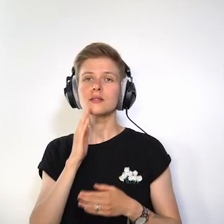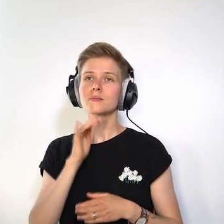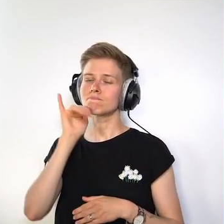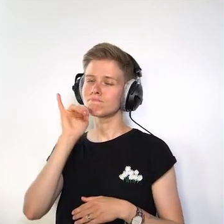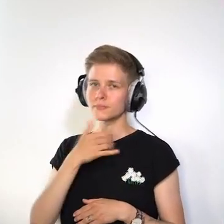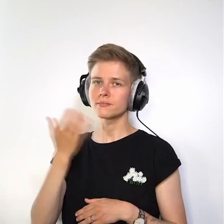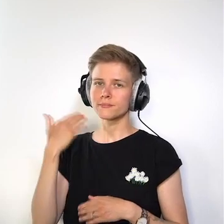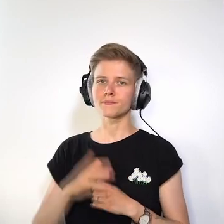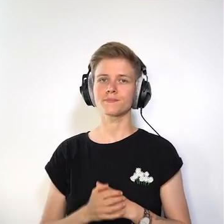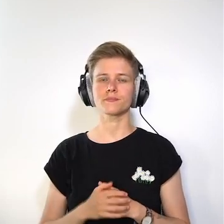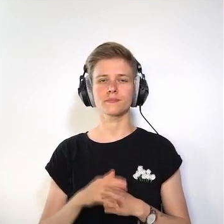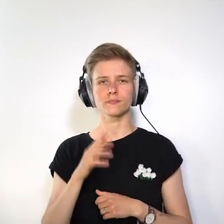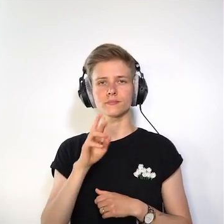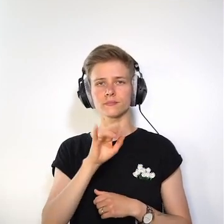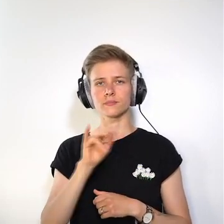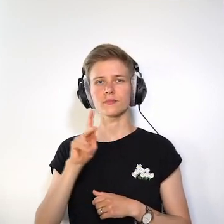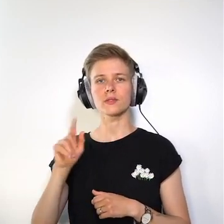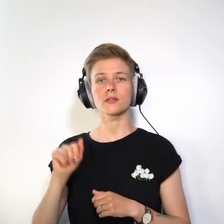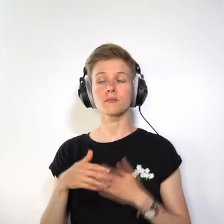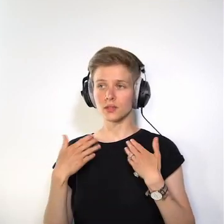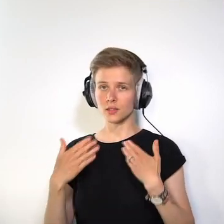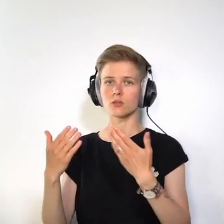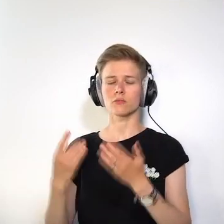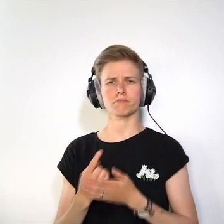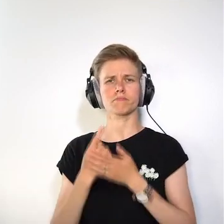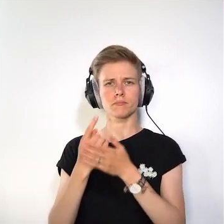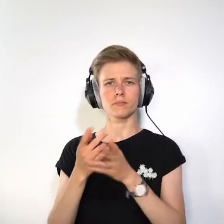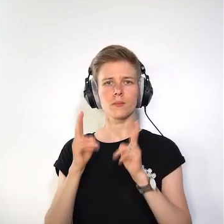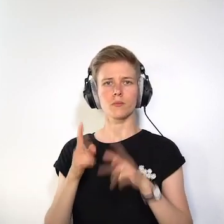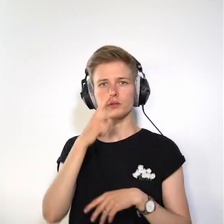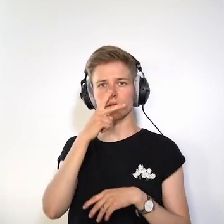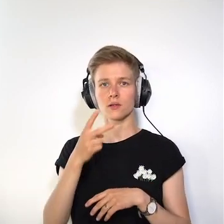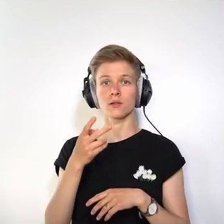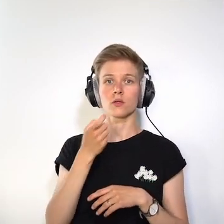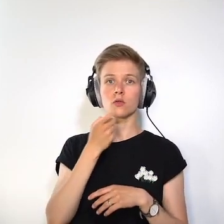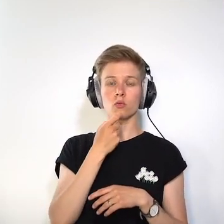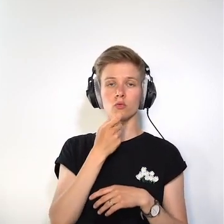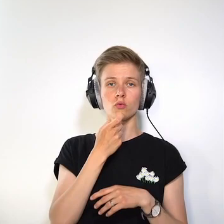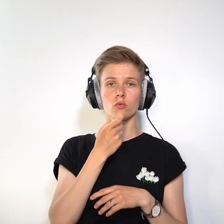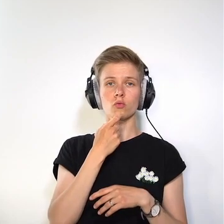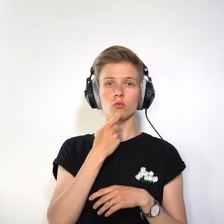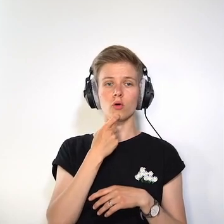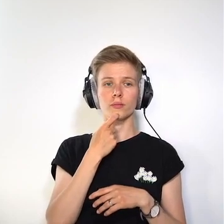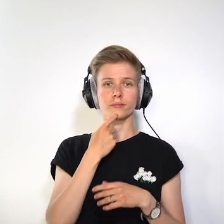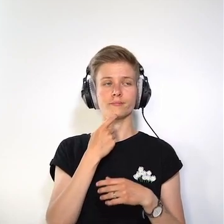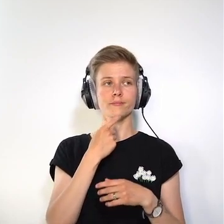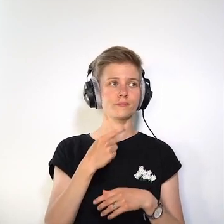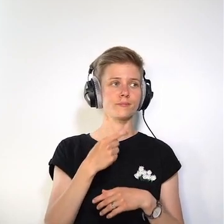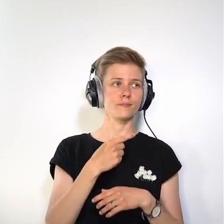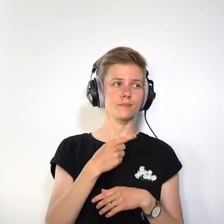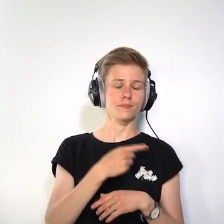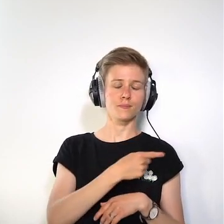Kiitos. Tämä oli tosi tärkeä ja tässä myös näkyy myös se, että miten se Suomeen välittynyt ja Suomessa tosi pitkään vallinnut, just niin kuin